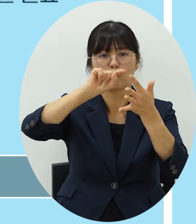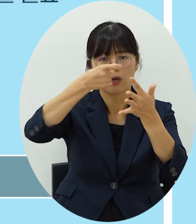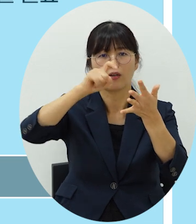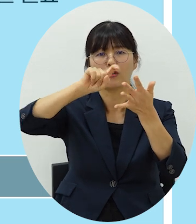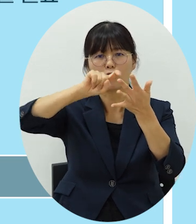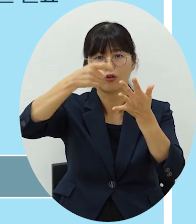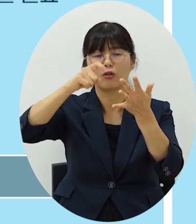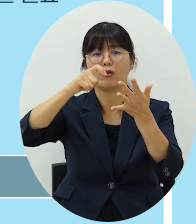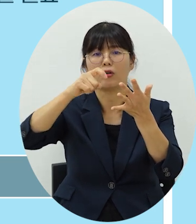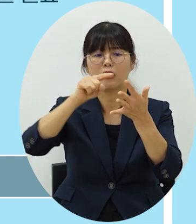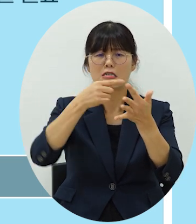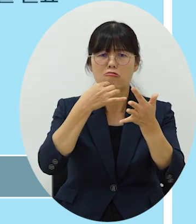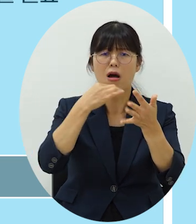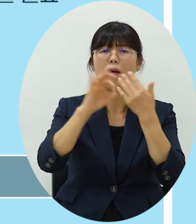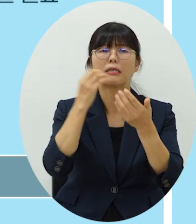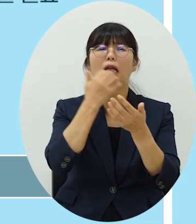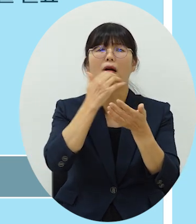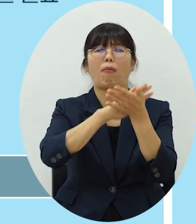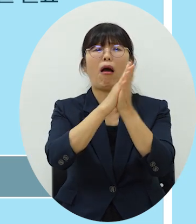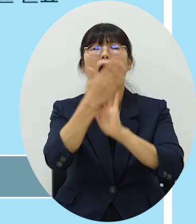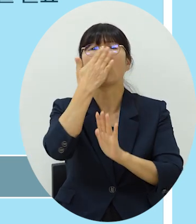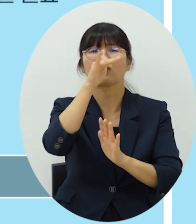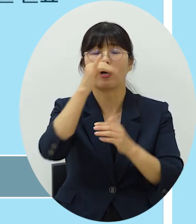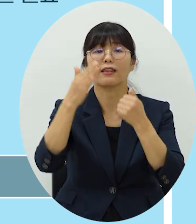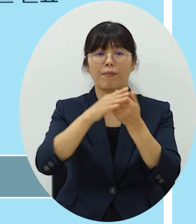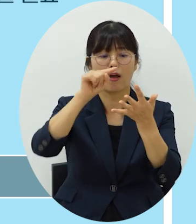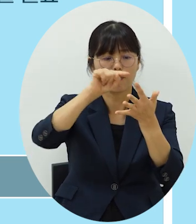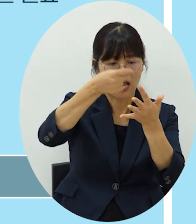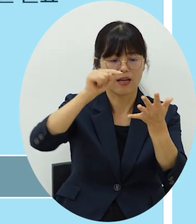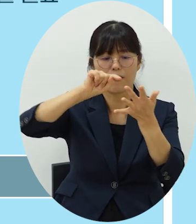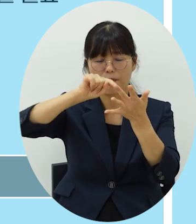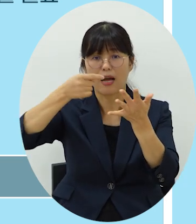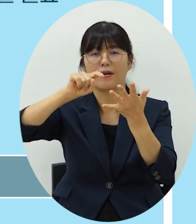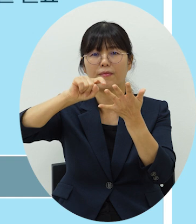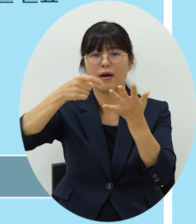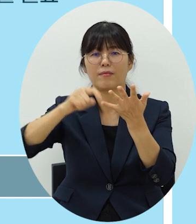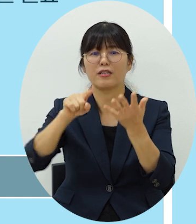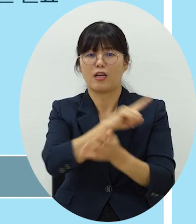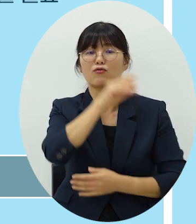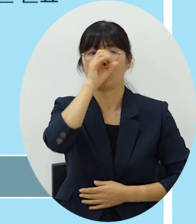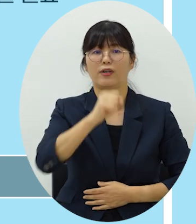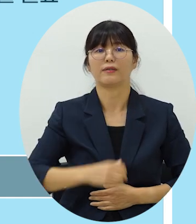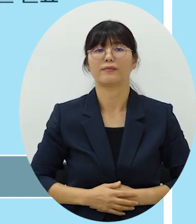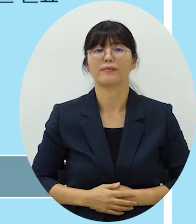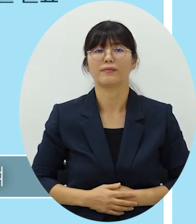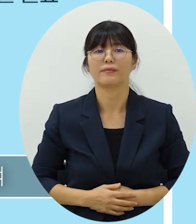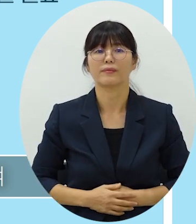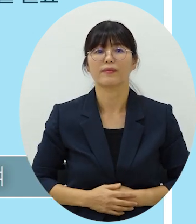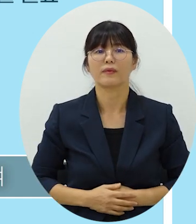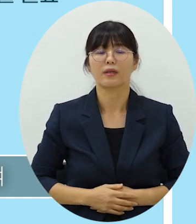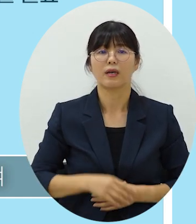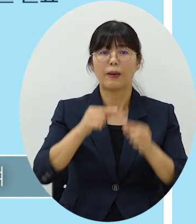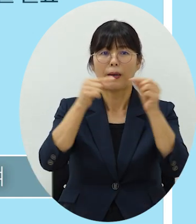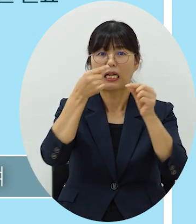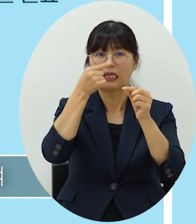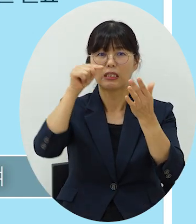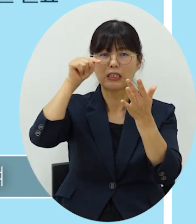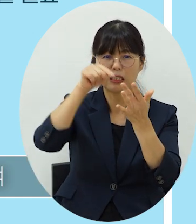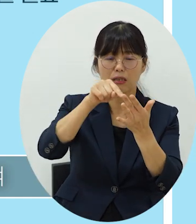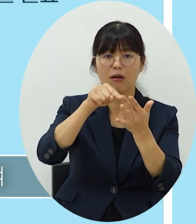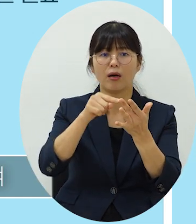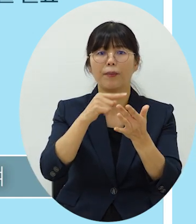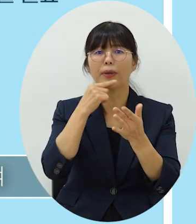부위를 찌르면 피부 조직이 변할 수 있으므로 검사 부위를 조금씩 다르게 하는 것도 좋습니다. 바늘을 찌른 후 피가